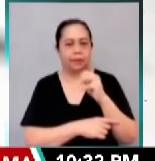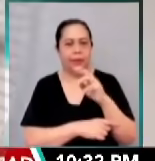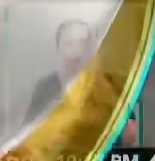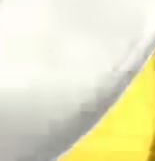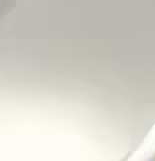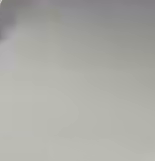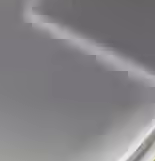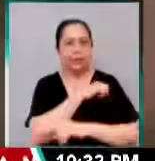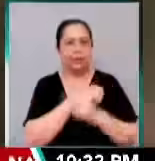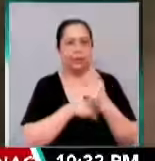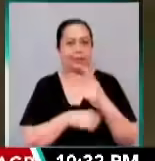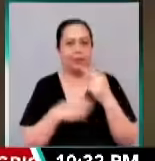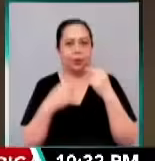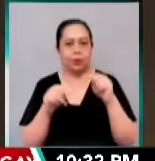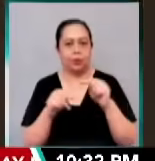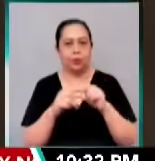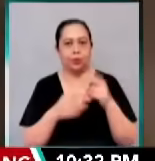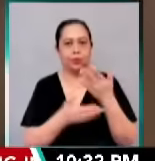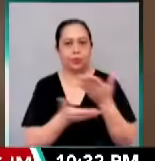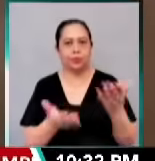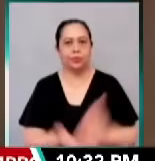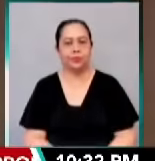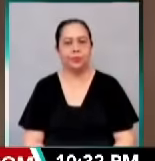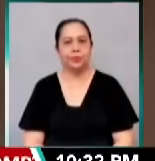Balitang Bisdak.